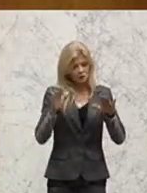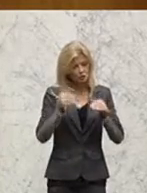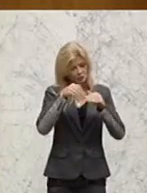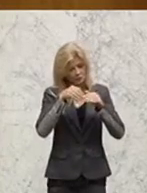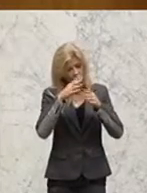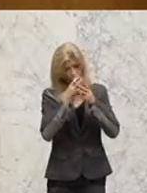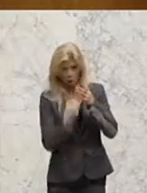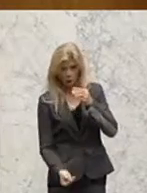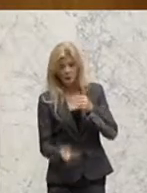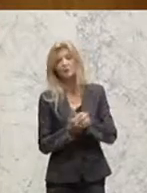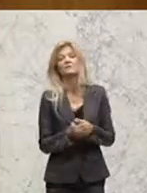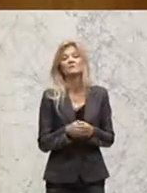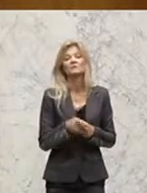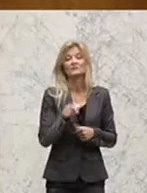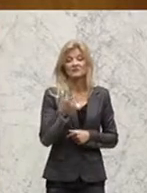Stichtag 30. September